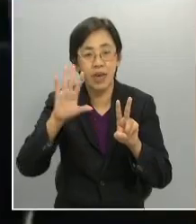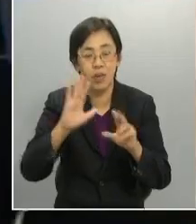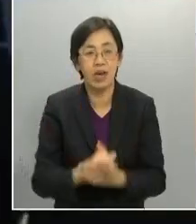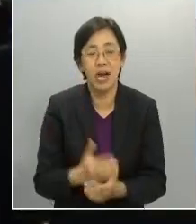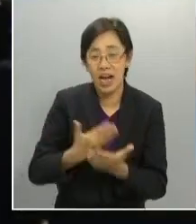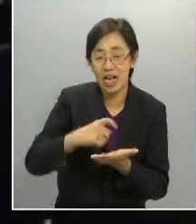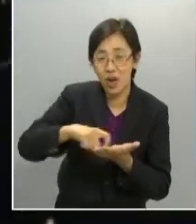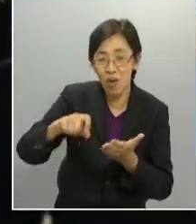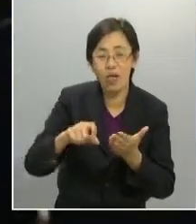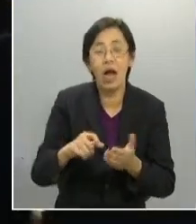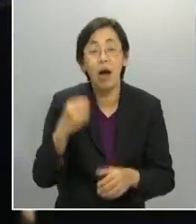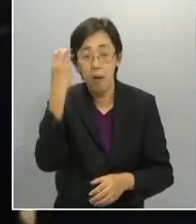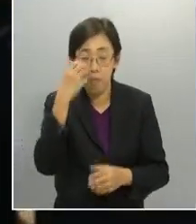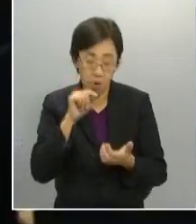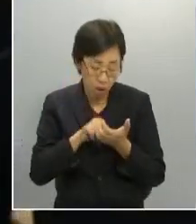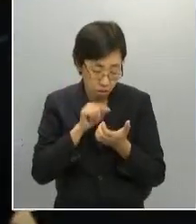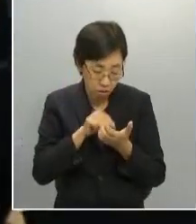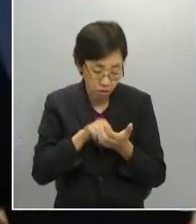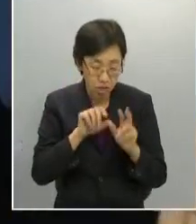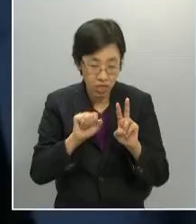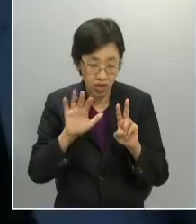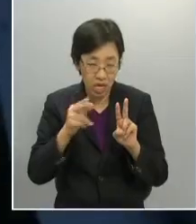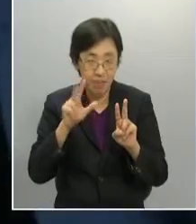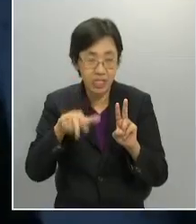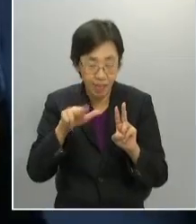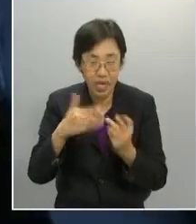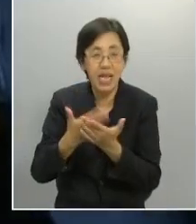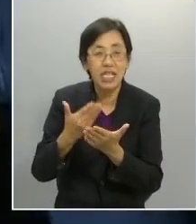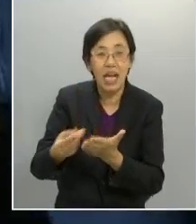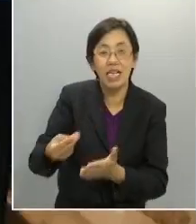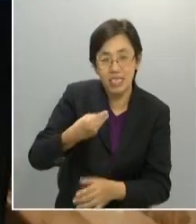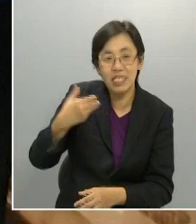โอนตอนเมาอ่ะค่ะสุดท้ายเราได้คืนค่ะ